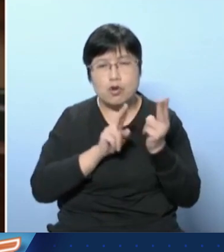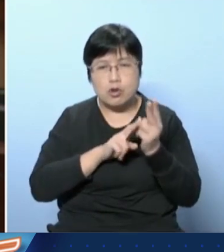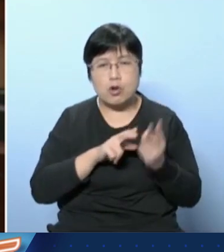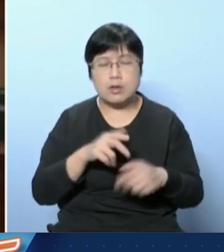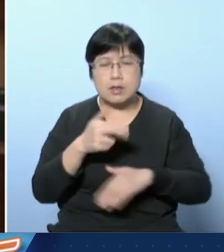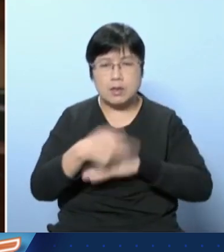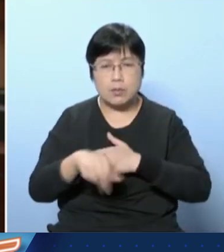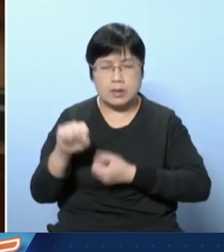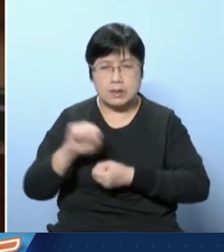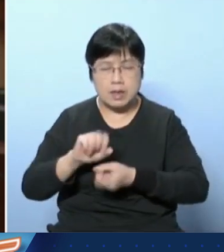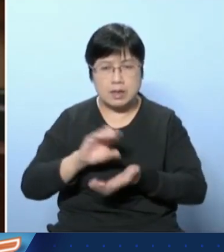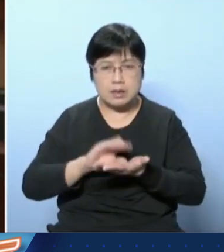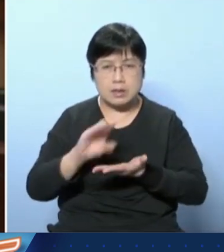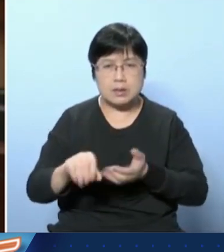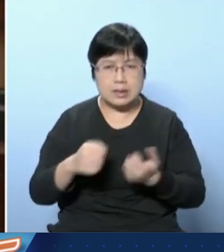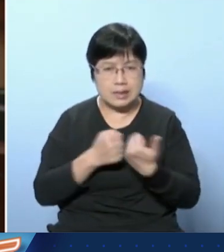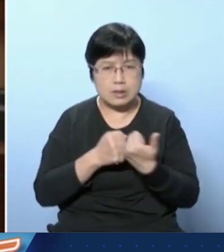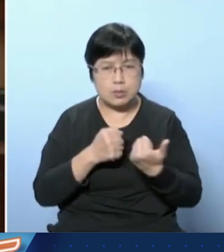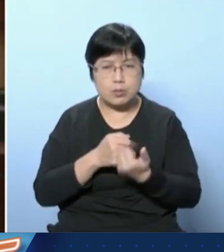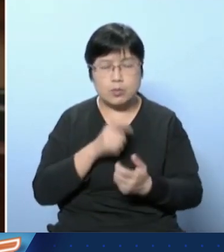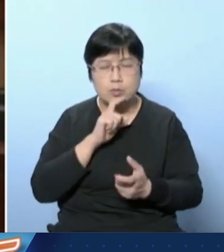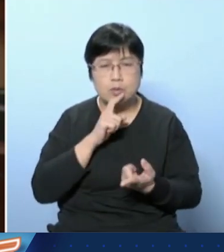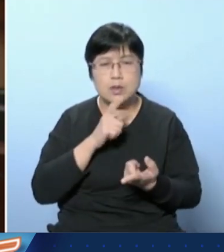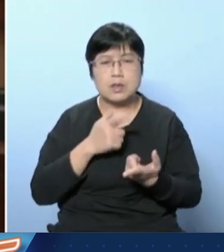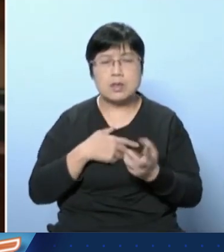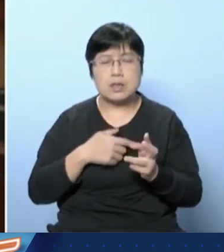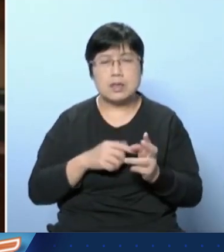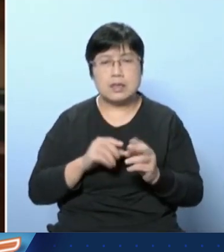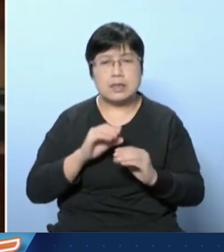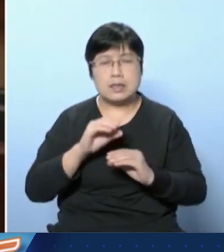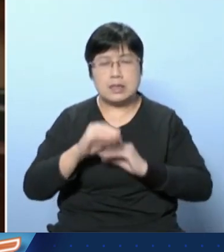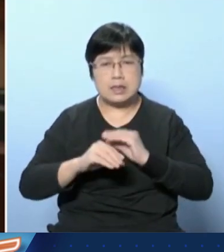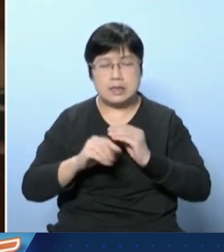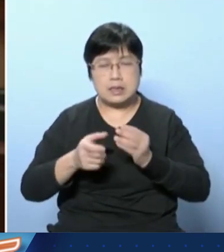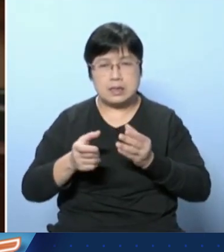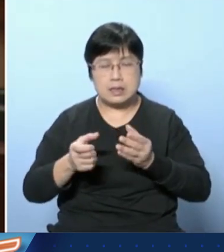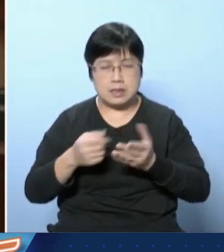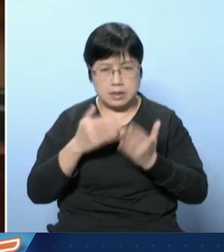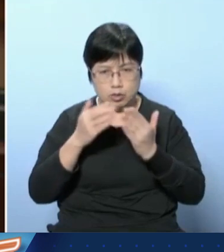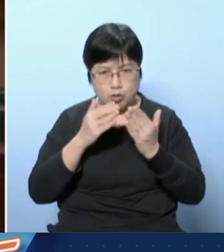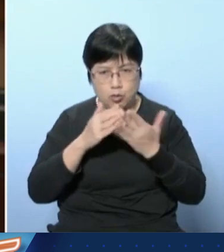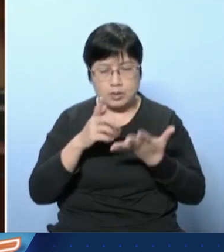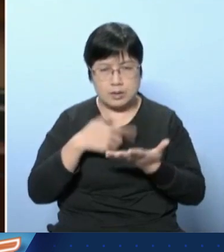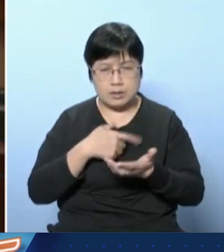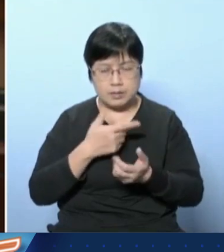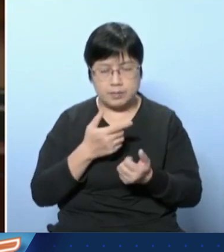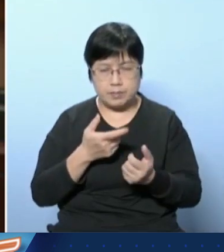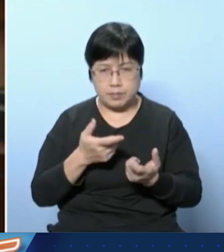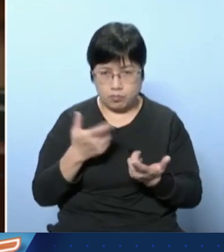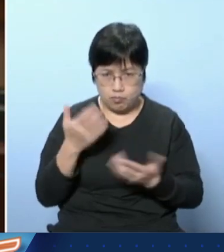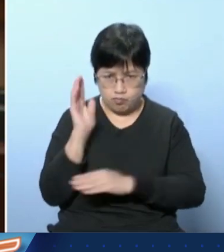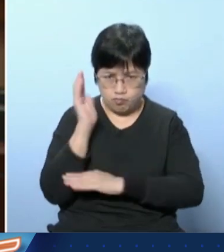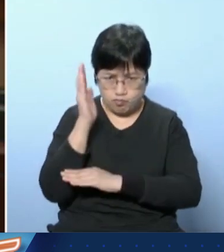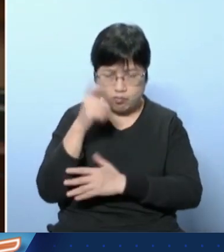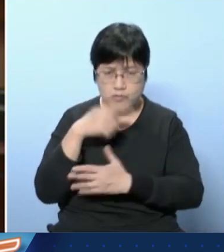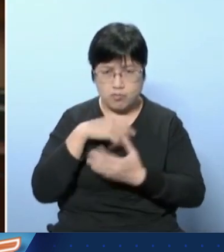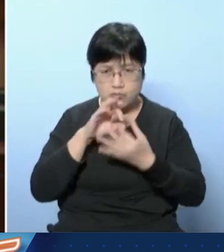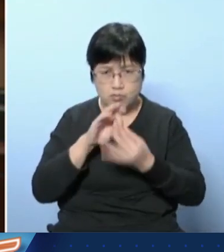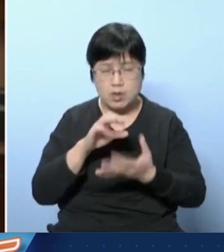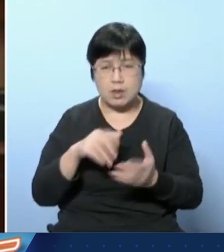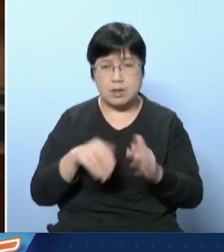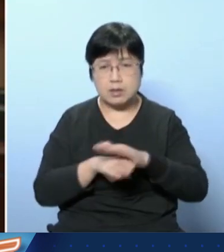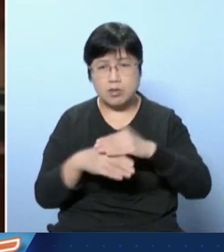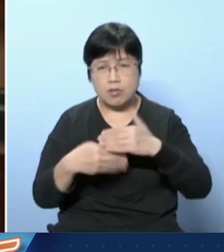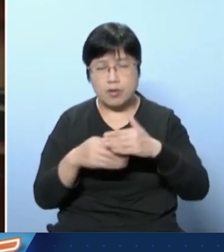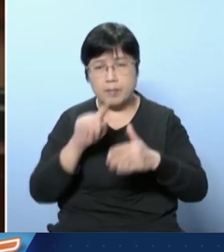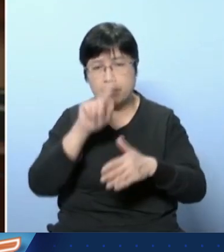是加大了支援是市建局的財政的能力的。主席，我跟住嘅主要嘅發言都係想講下關於解決劏